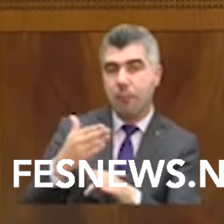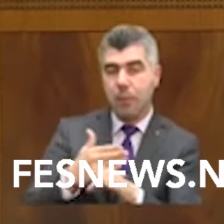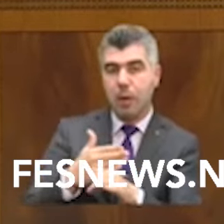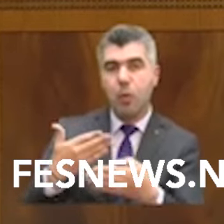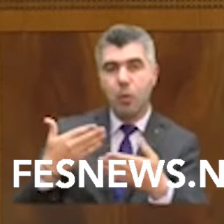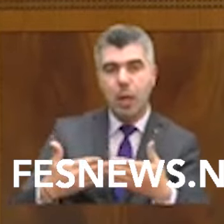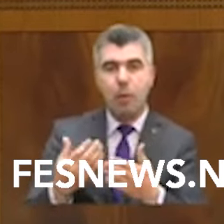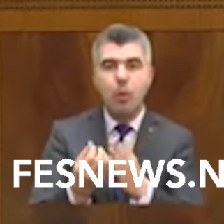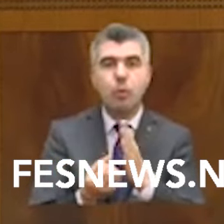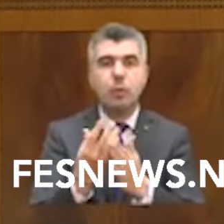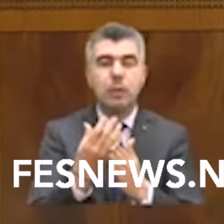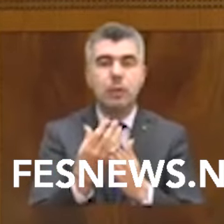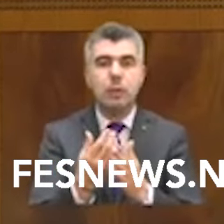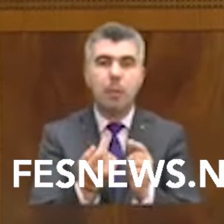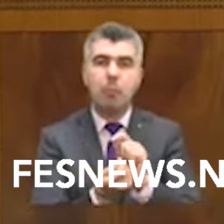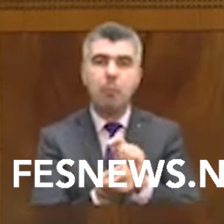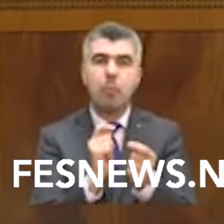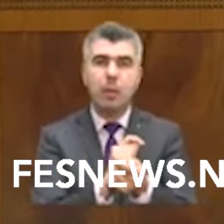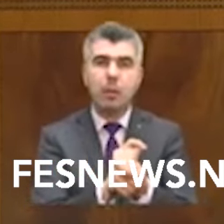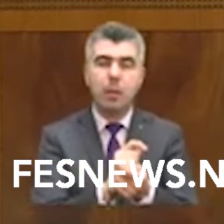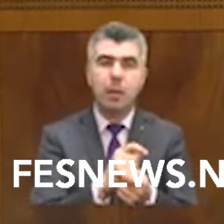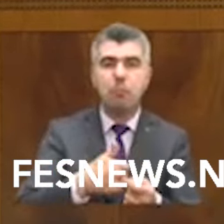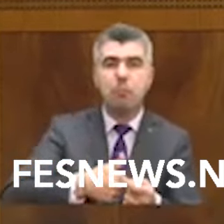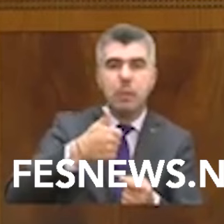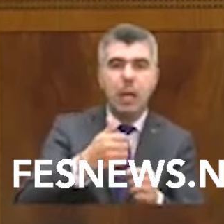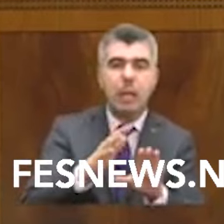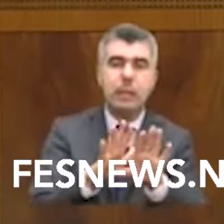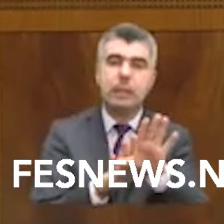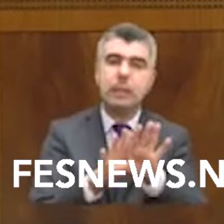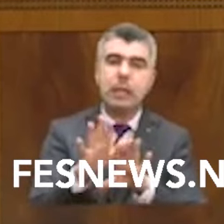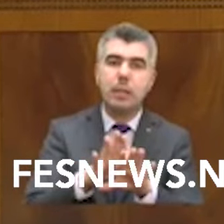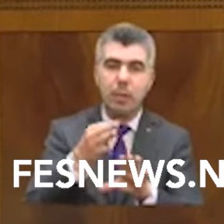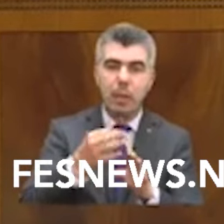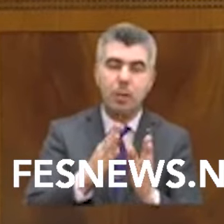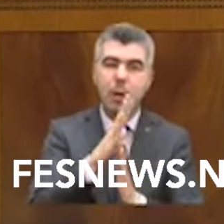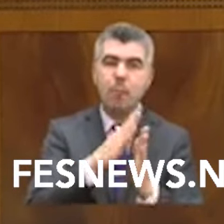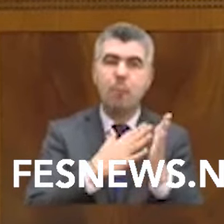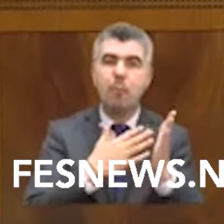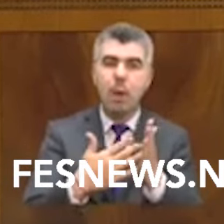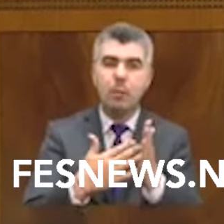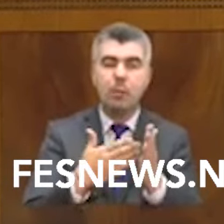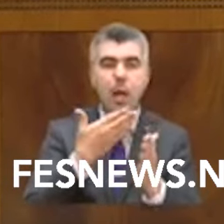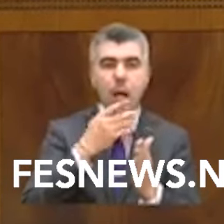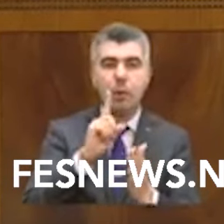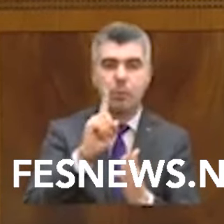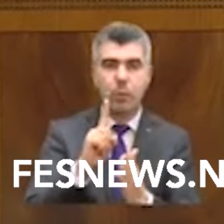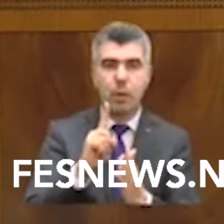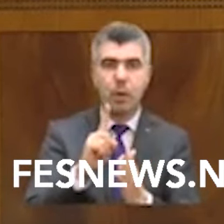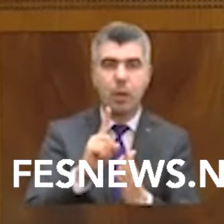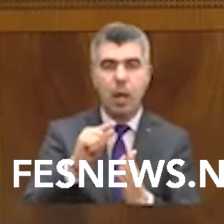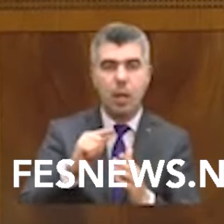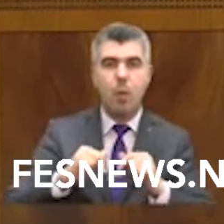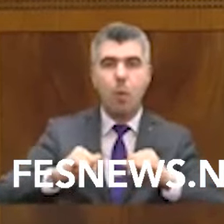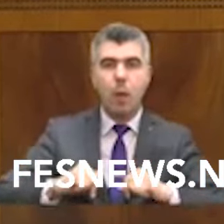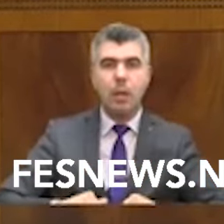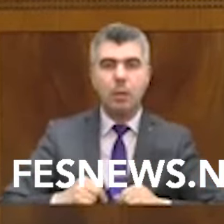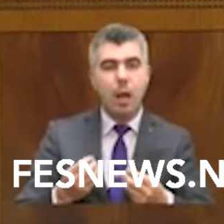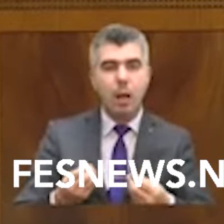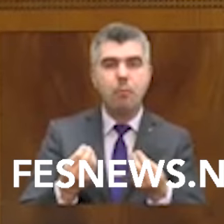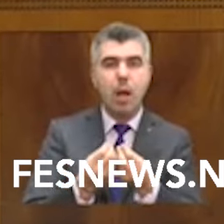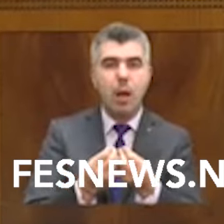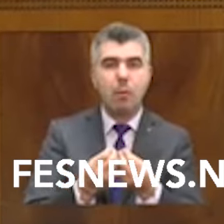اخرى، وغادي تشوف بانه احسن تدبير واحسن برنامج، والحمد لله انه كان عندكم وزاره بحالنا في الحكومه